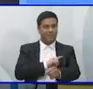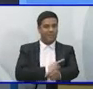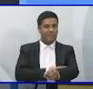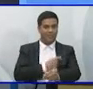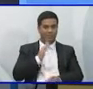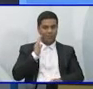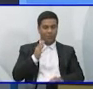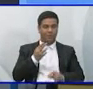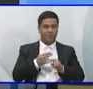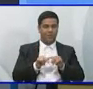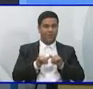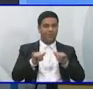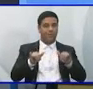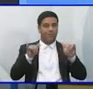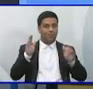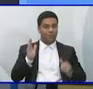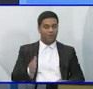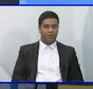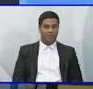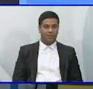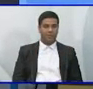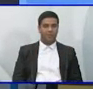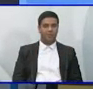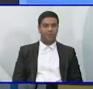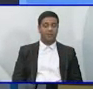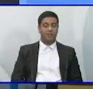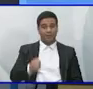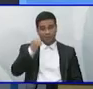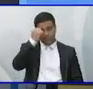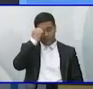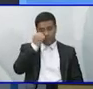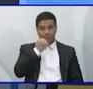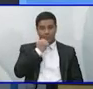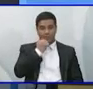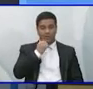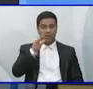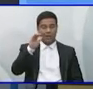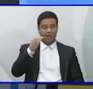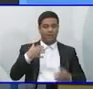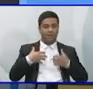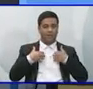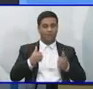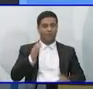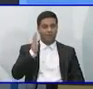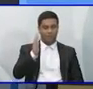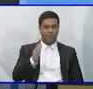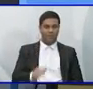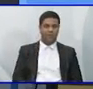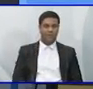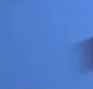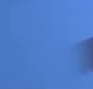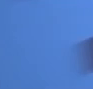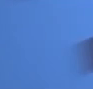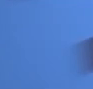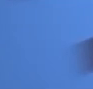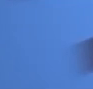mustahkam bilimni saqlab qolishimiz mumkin. Rahmat, xayr, salomat bo'ling.